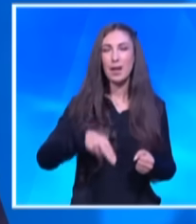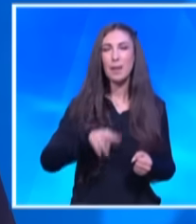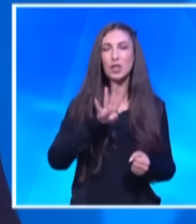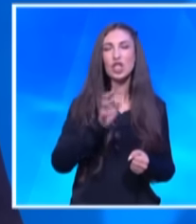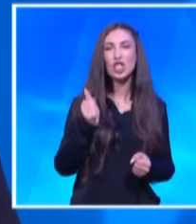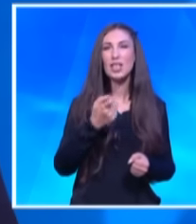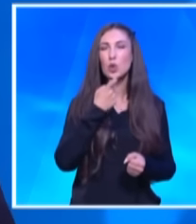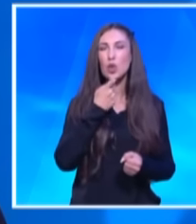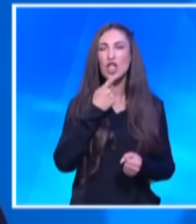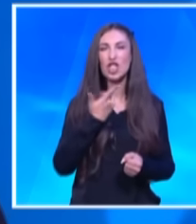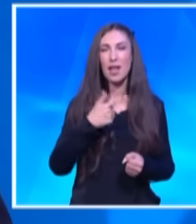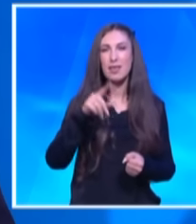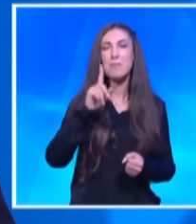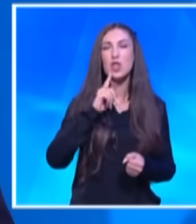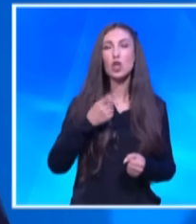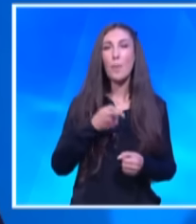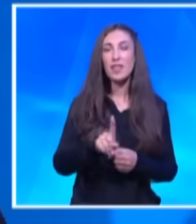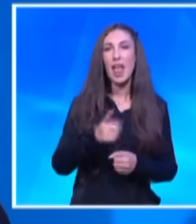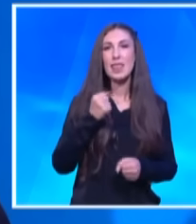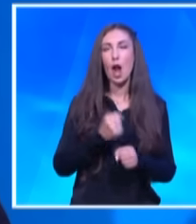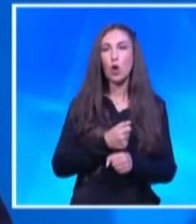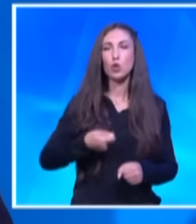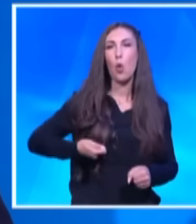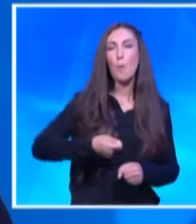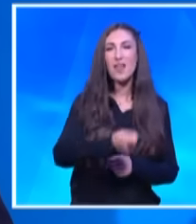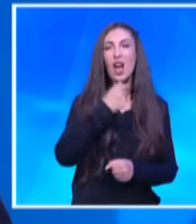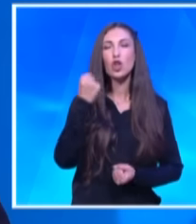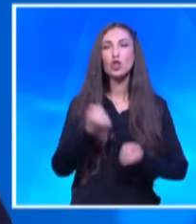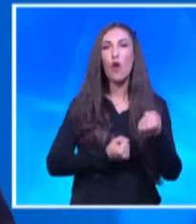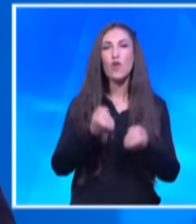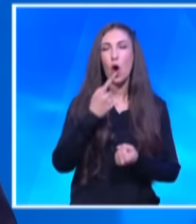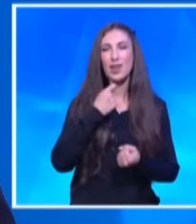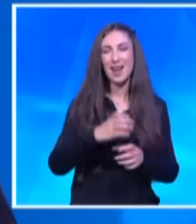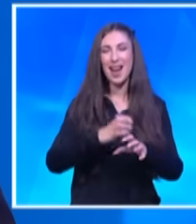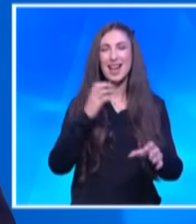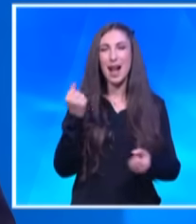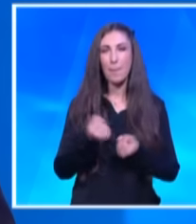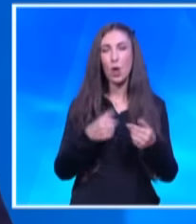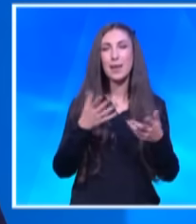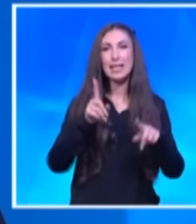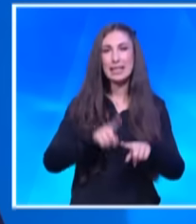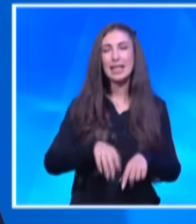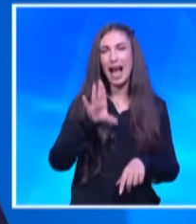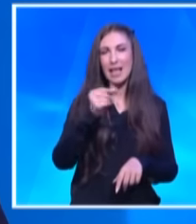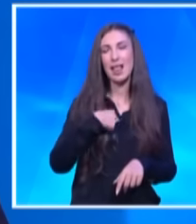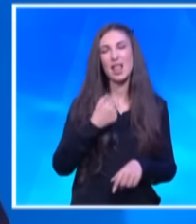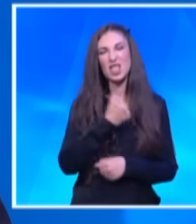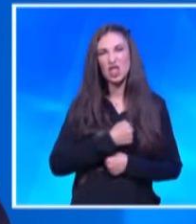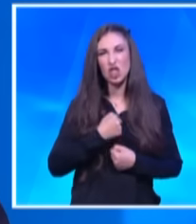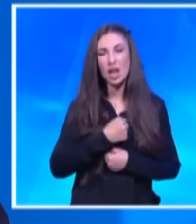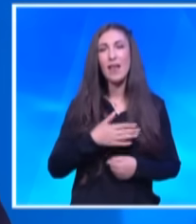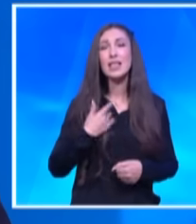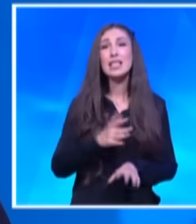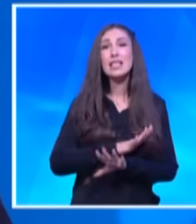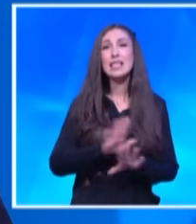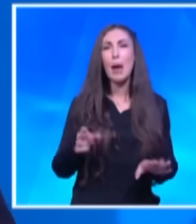46-годишният мъж е обвинен, че умишлено е убил шофьора на превозното средство. Пред съда той заяви, че съжалява и искал само